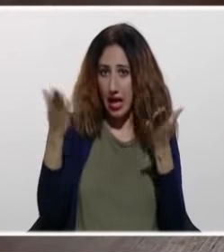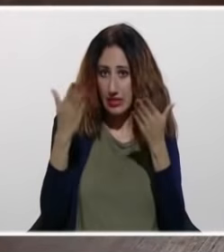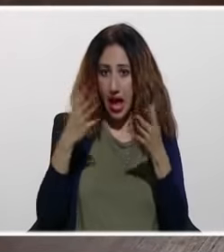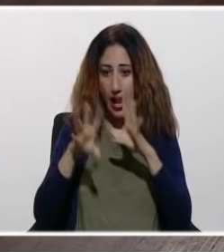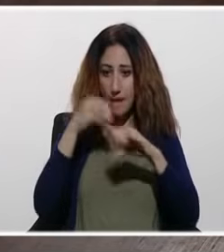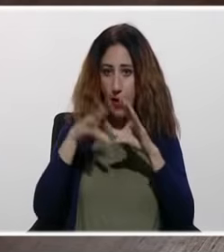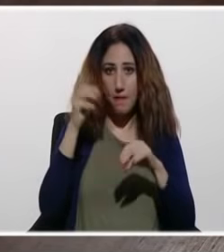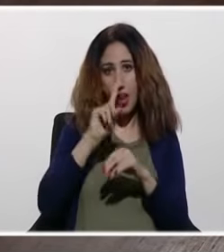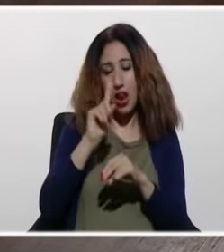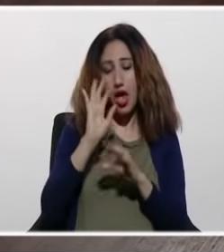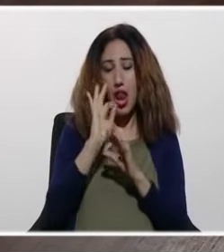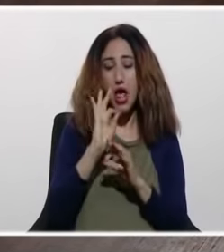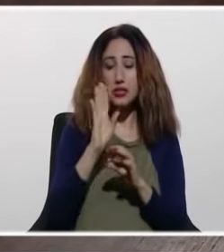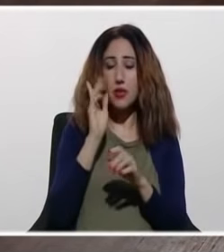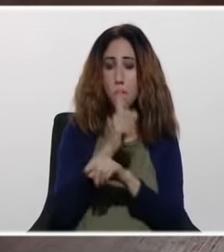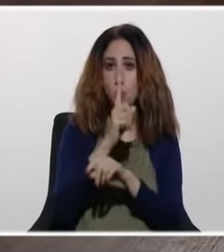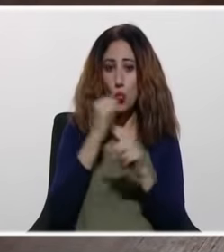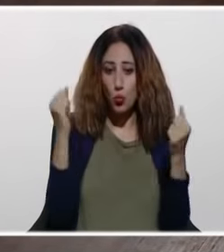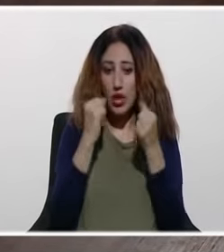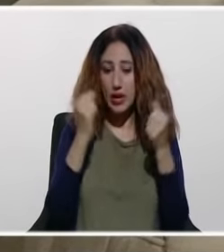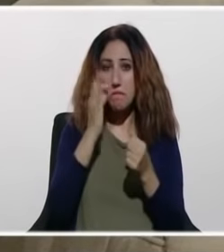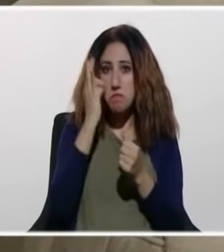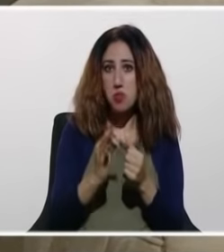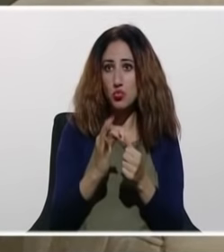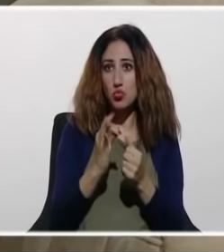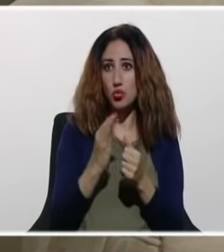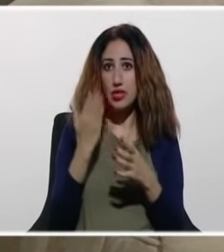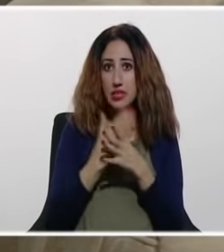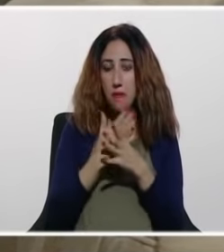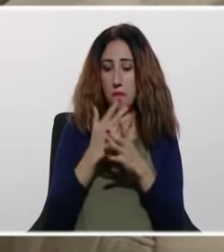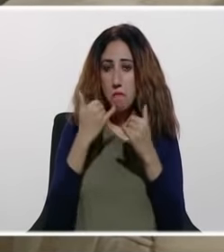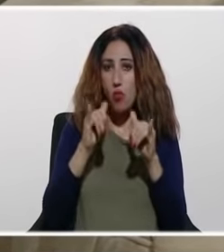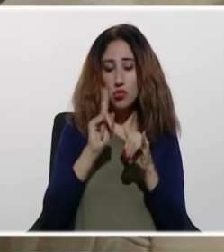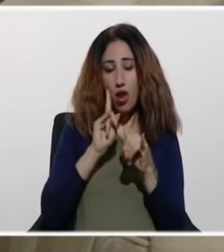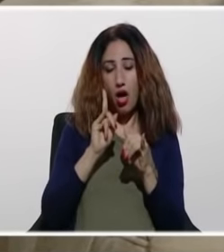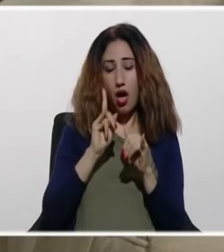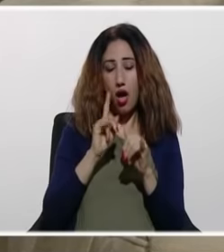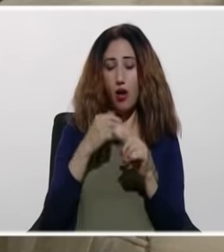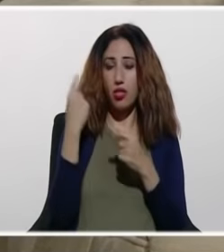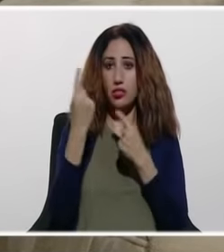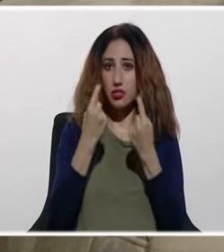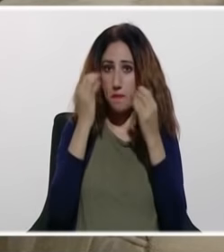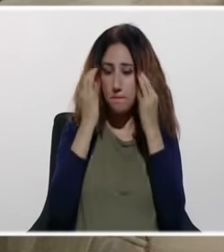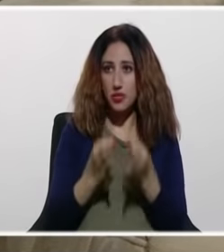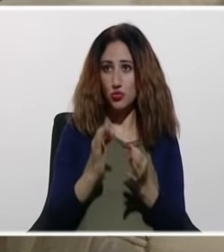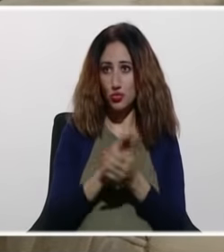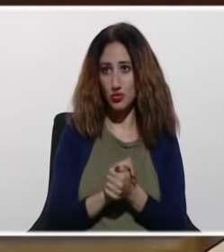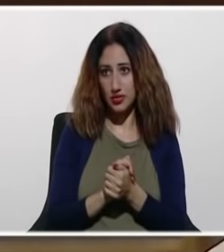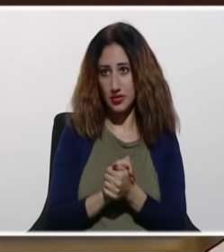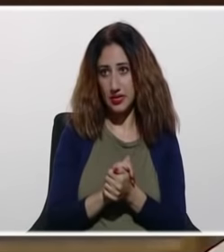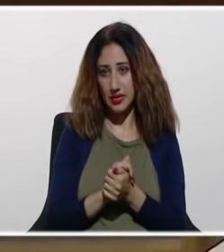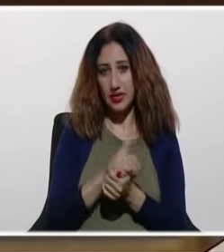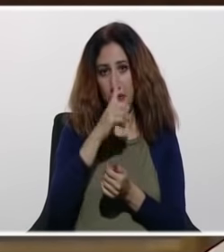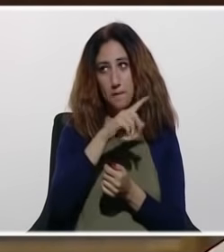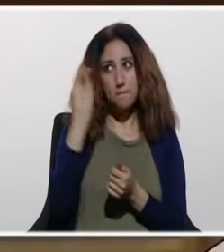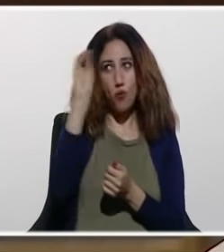كل الحاجة كيميكال صح، لازم امشي طبيعي هتلاقي الدنيا احسن. دي نصيحة غالية